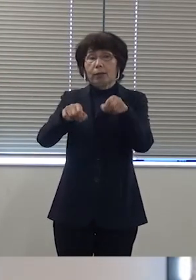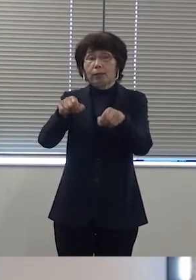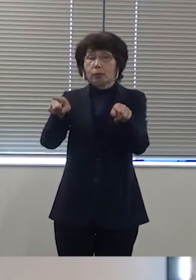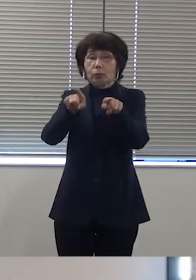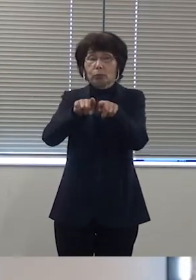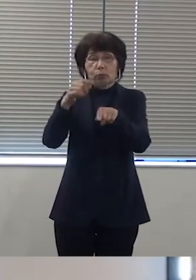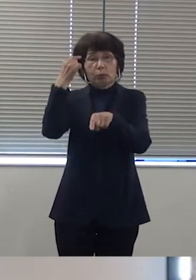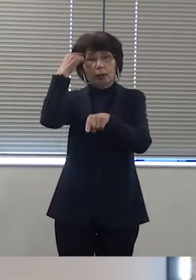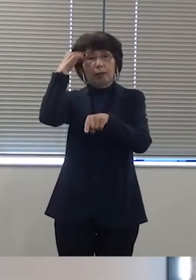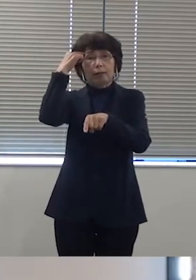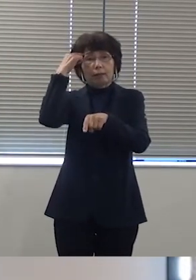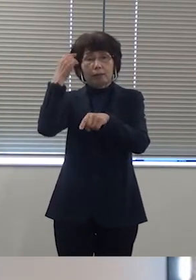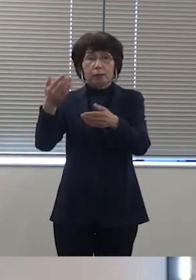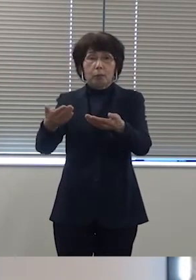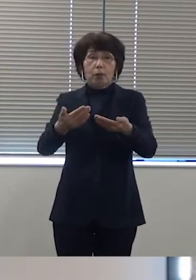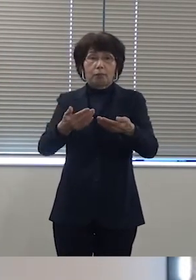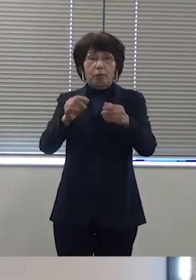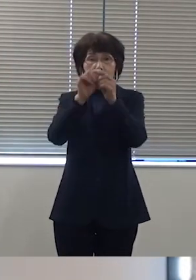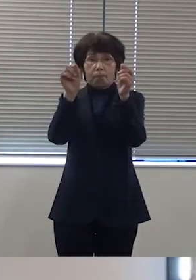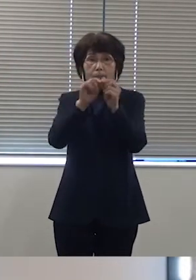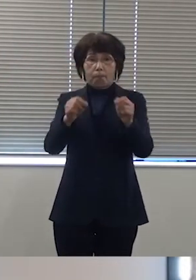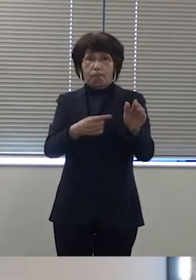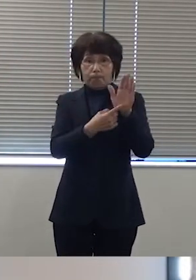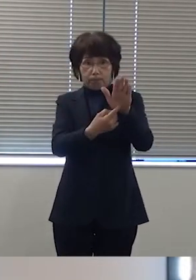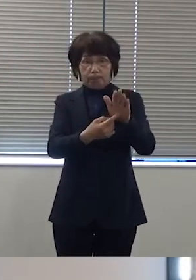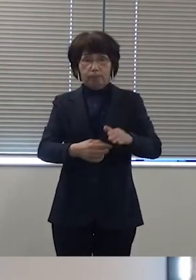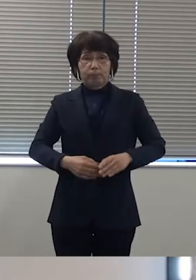15%、43% というのは、